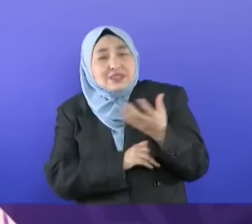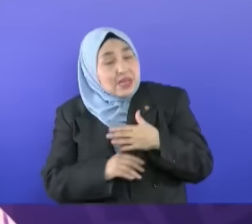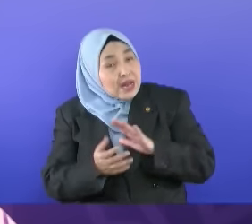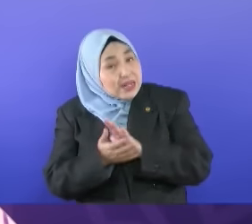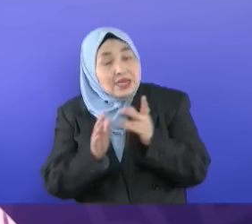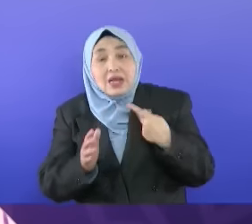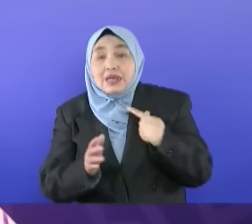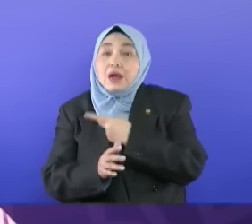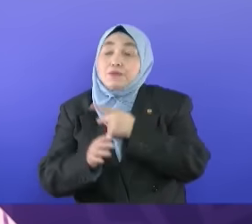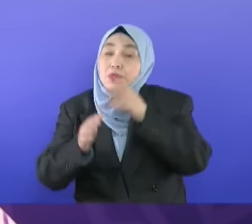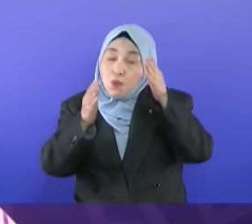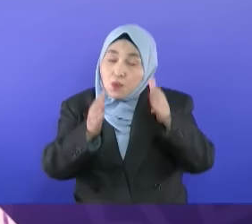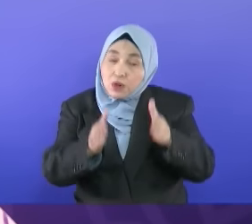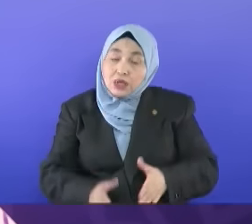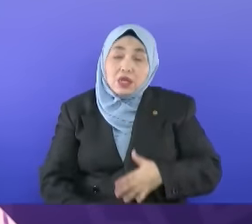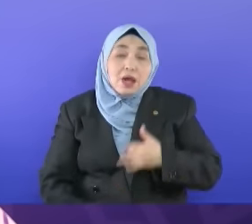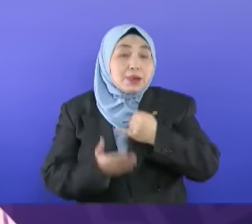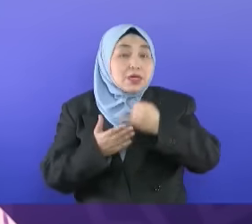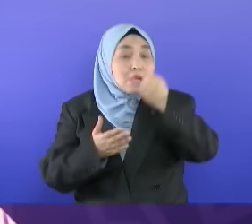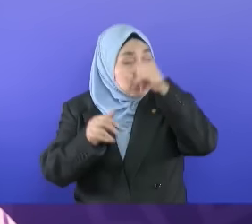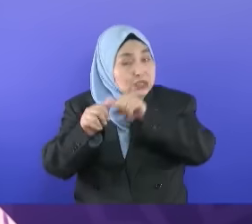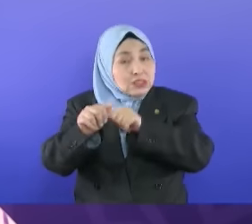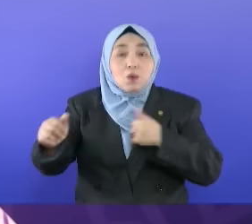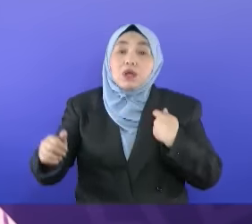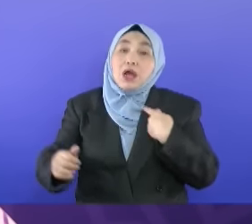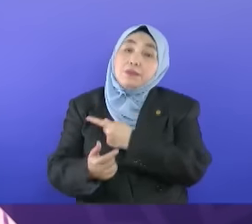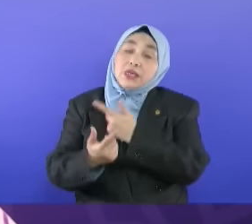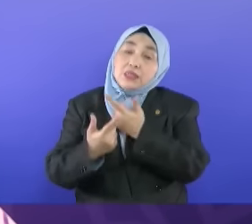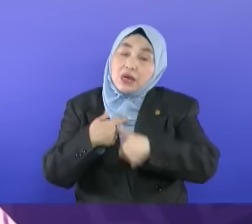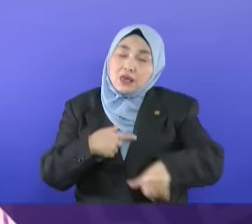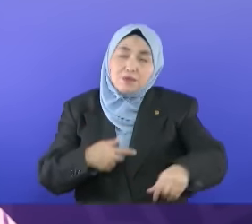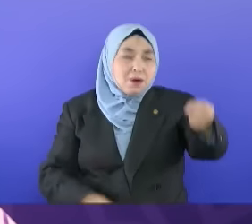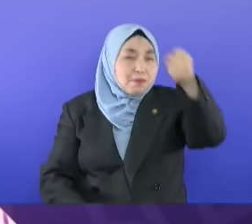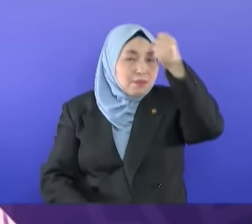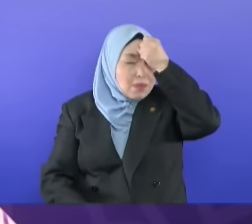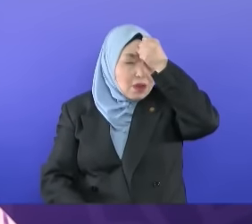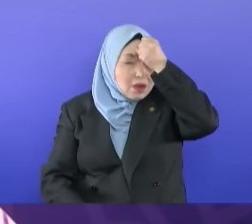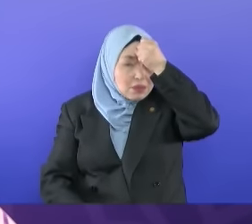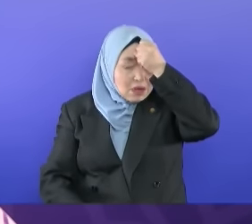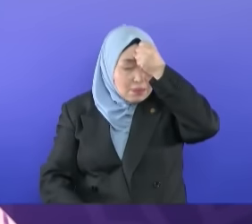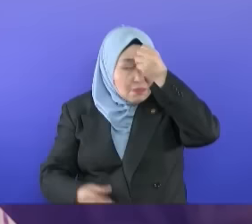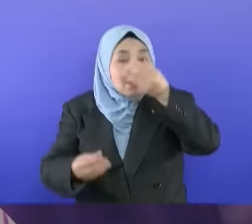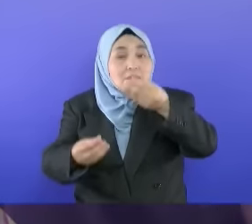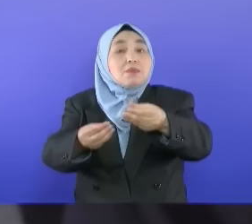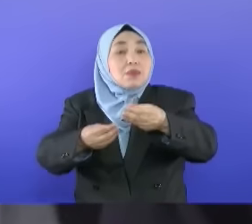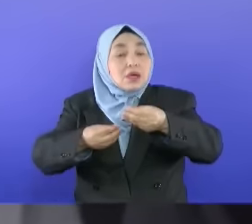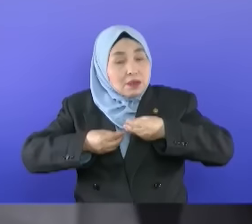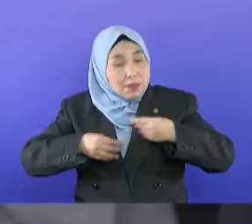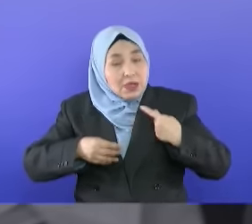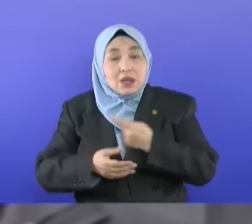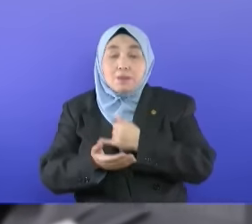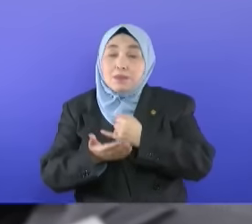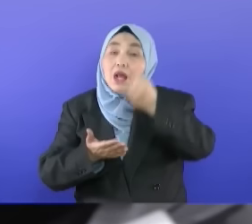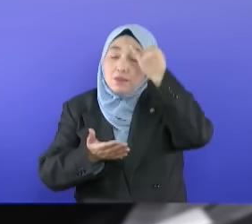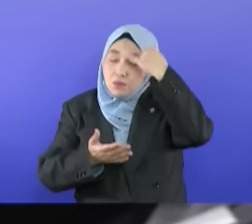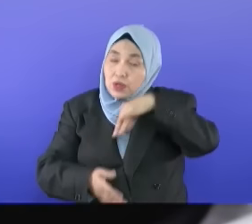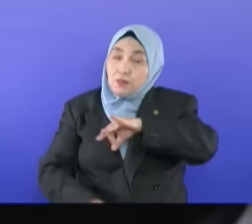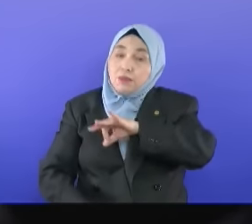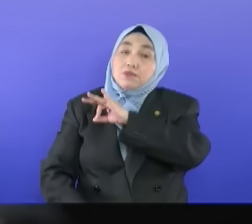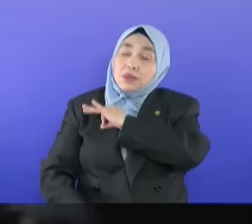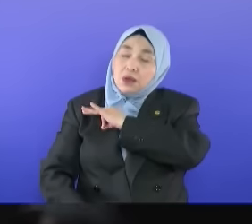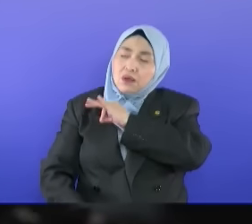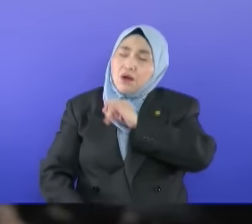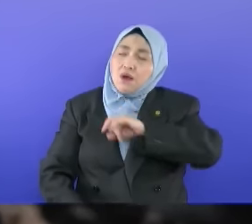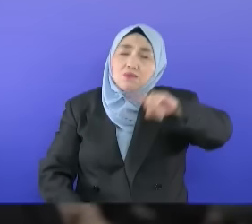menjadikanlah kami orang-orang yang berilmu Ya Allah jauhkanlah kami daripada kejahilan Ya Allah Ya Allah berikanlah kepada kami ilmu yang bermanfaat Ya Allah